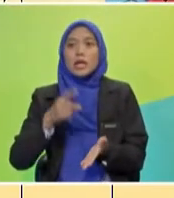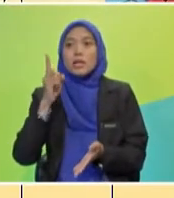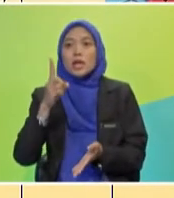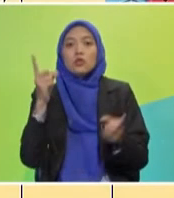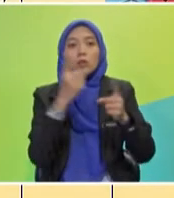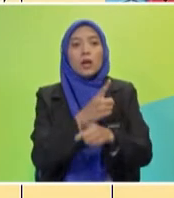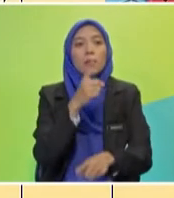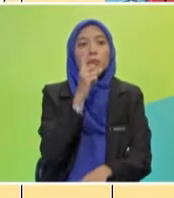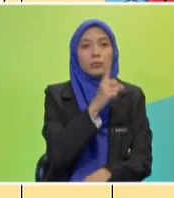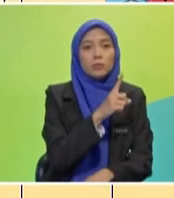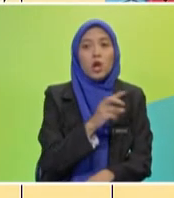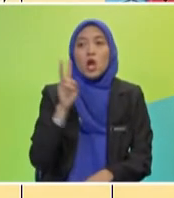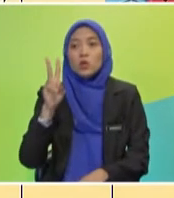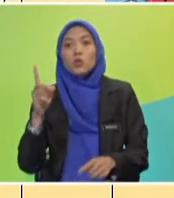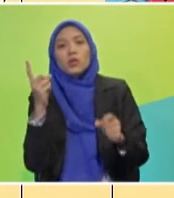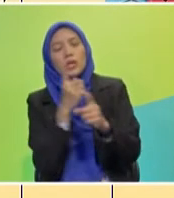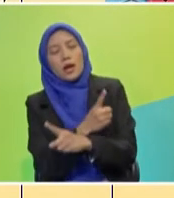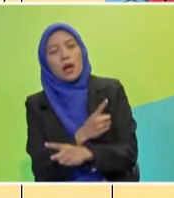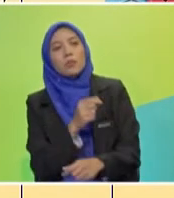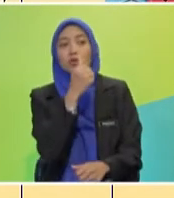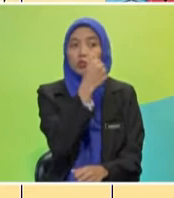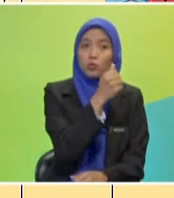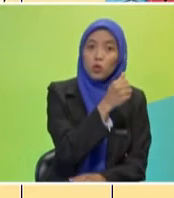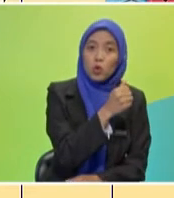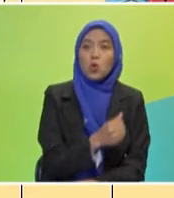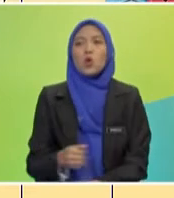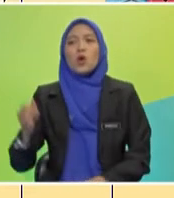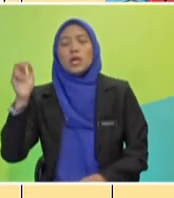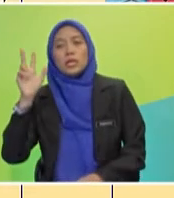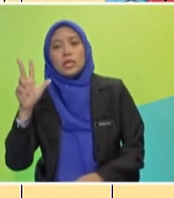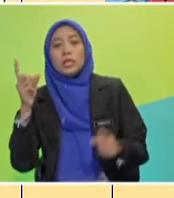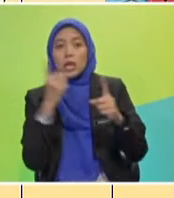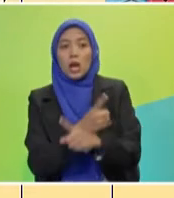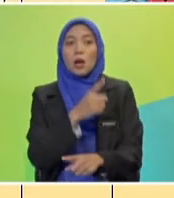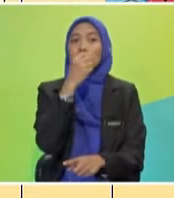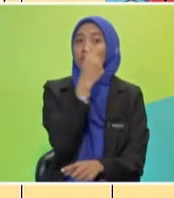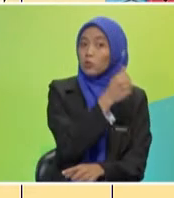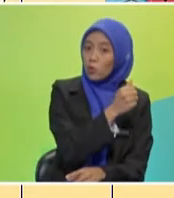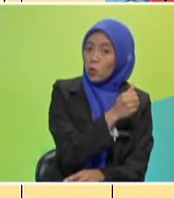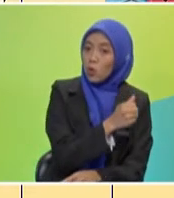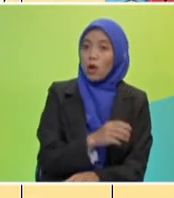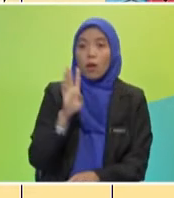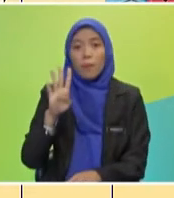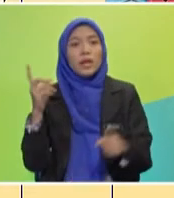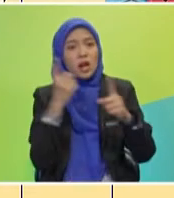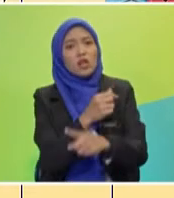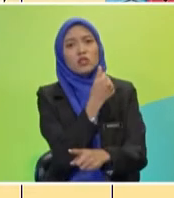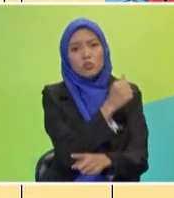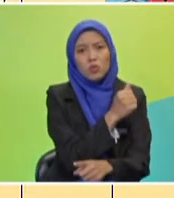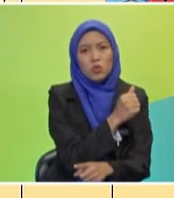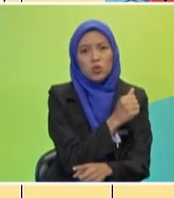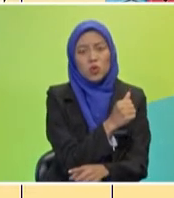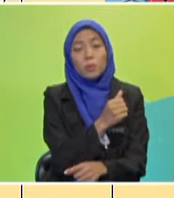dengan 10, 2 darab 10 sama dengan 20, 3 darab 10 sama dengan 30, dan kalau 4 darab dengan 10?